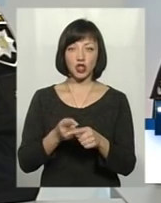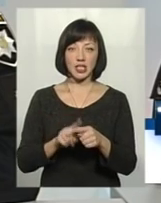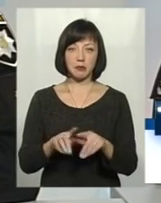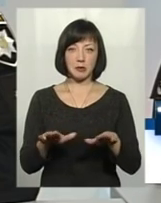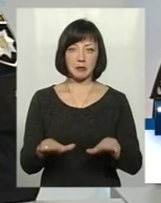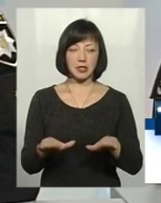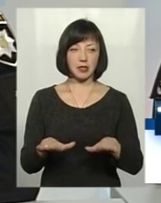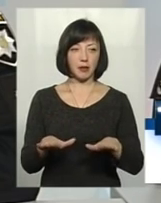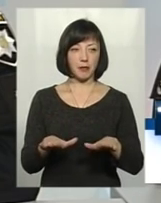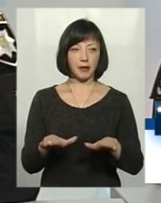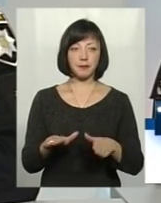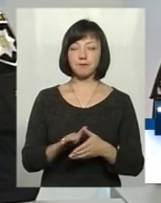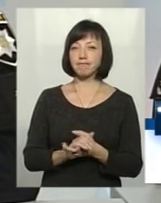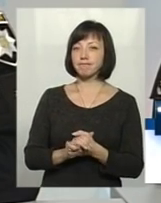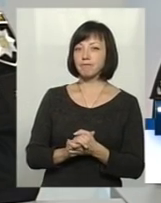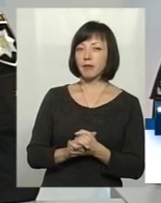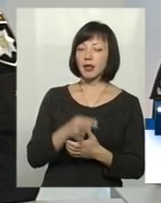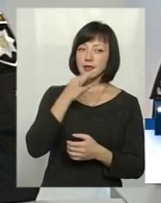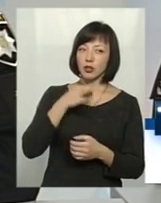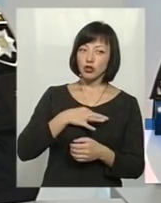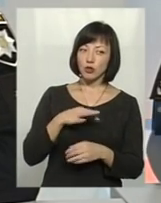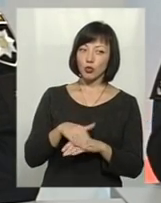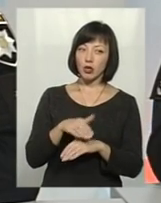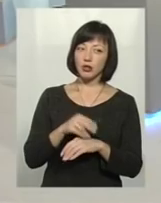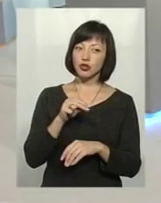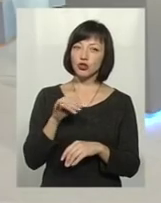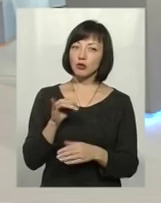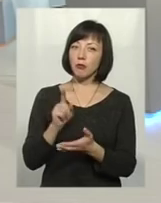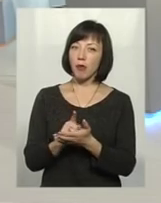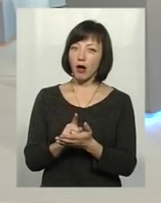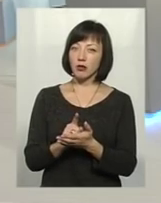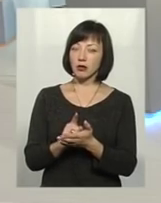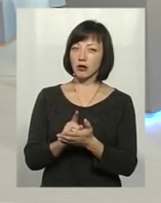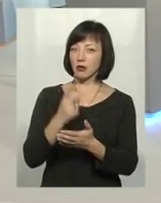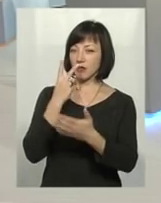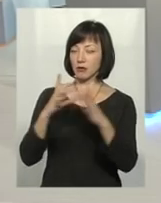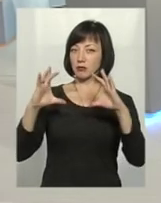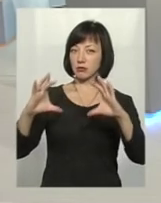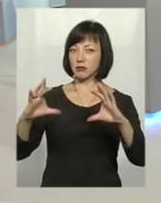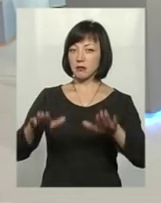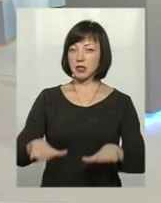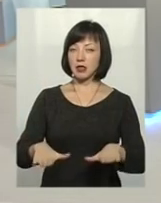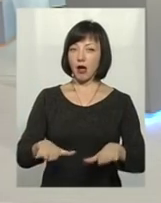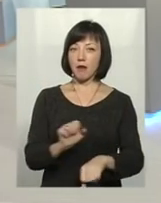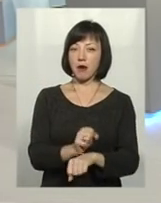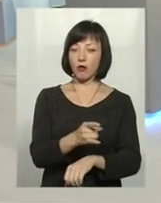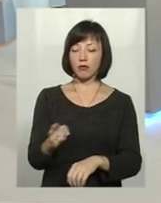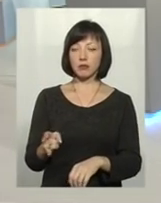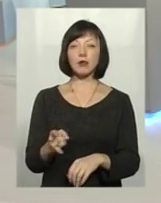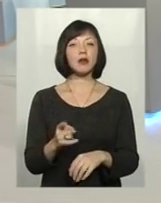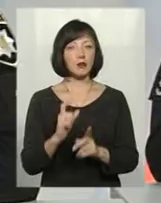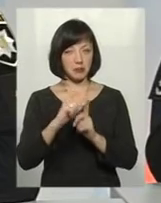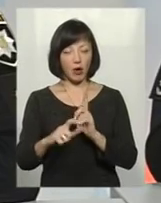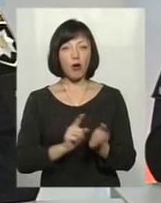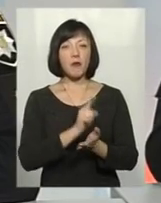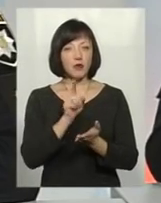паркомісцями. Скажіть, будь ласка, а чи мають якось бути означені місця для паркування автотранспорту? Обов'язково.